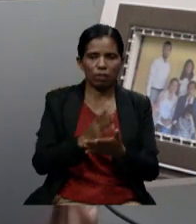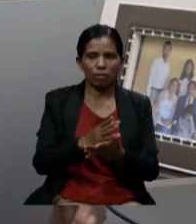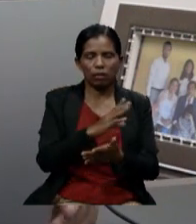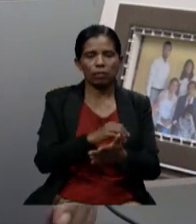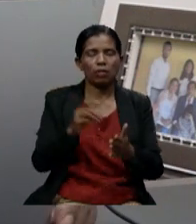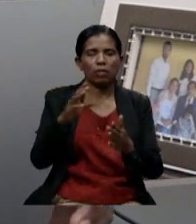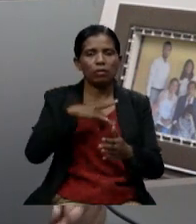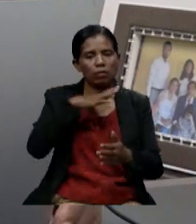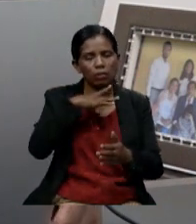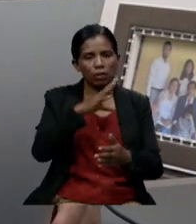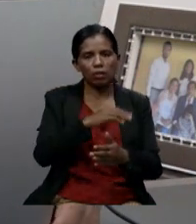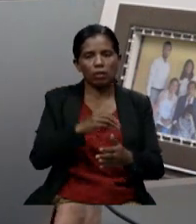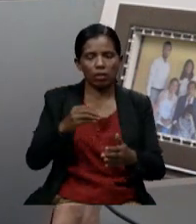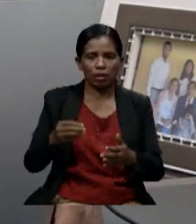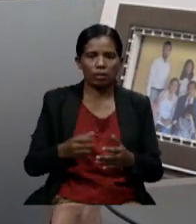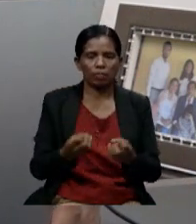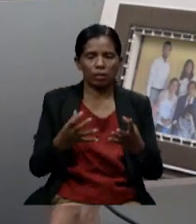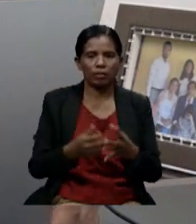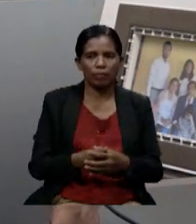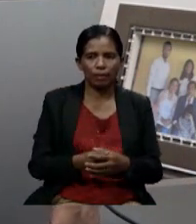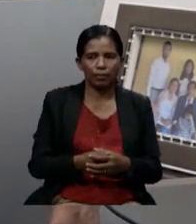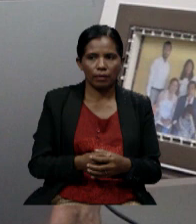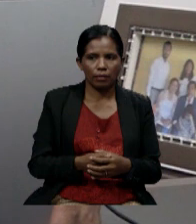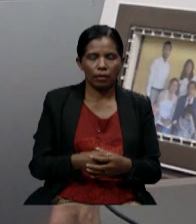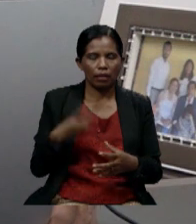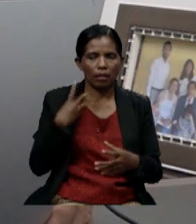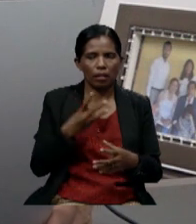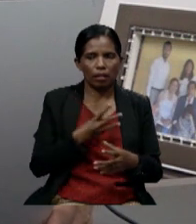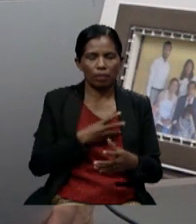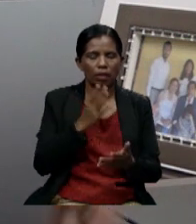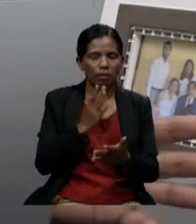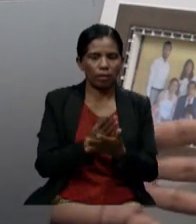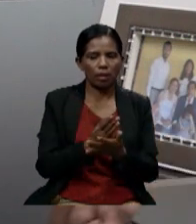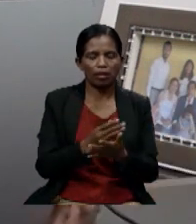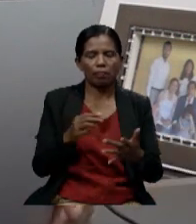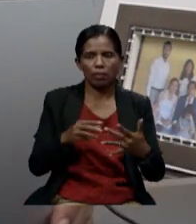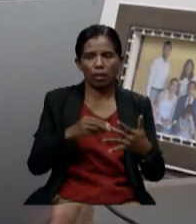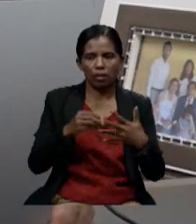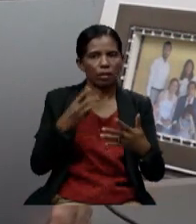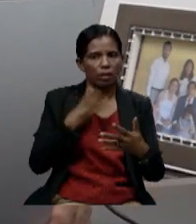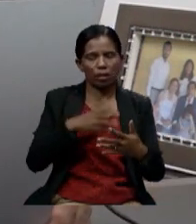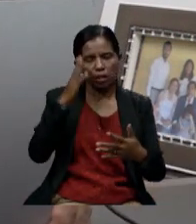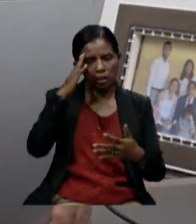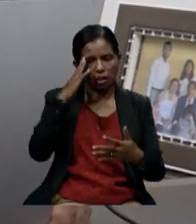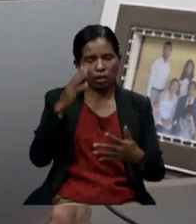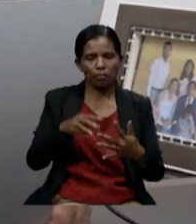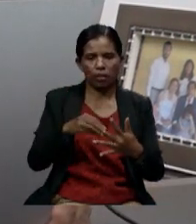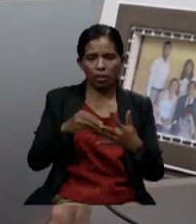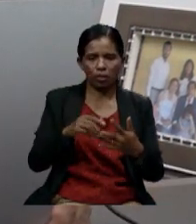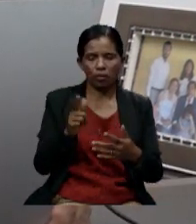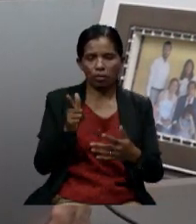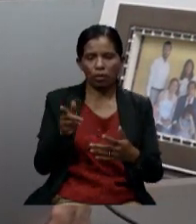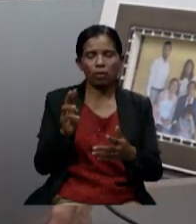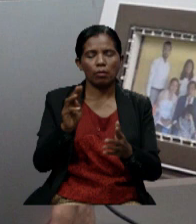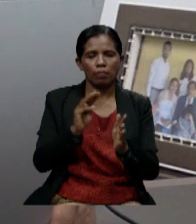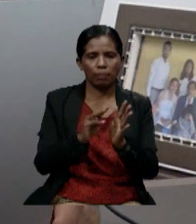lixu ia komponente lixu balu alvo aminien maka kombate plastiku ita tene plastiku ne 20% susi